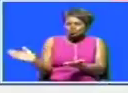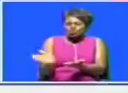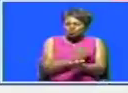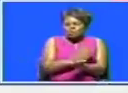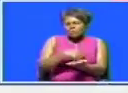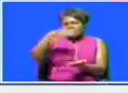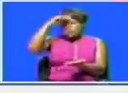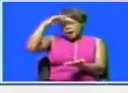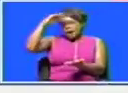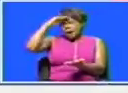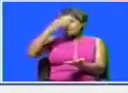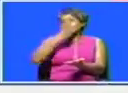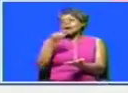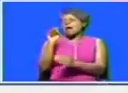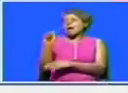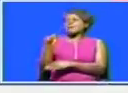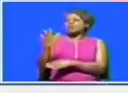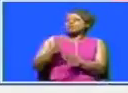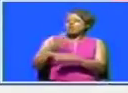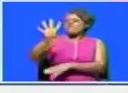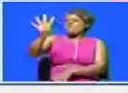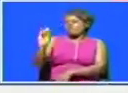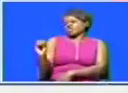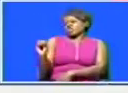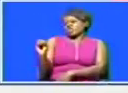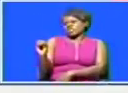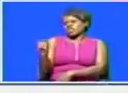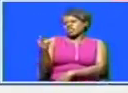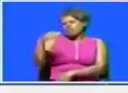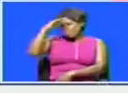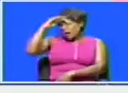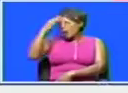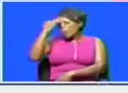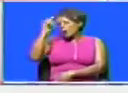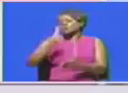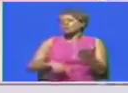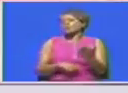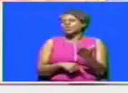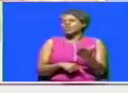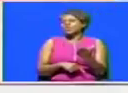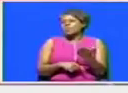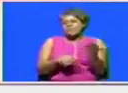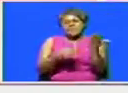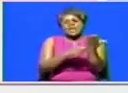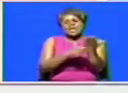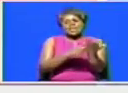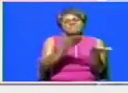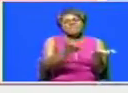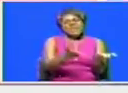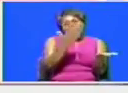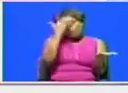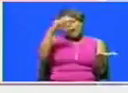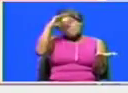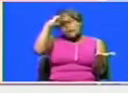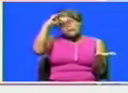ba. Wewe mwanaume mzima nataka kukuuliza umepita miaka 40. Hivi unashobokea nini kwenye ba? Kwa nini unaenda kwa ba unaandikisha jina lako mpaka umejulikana wewe uko na madeni